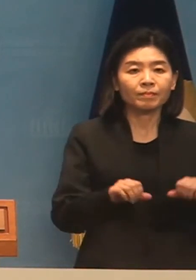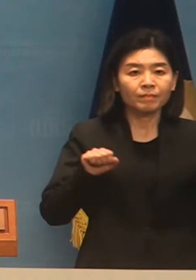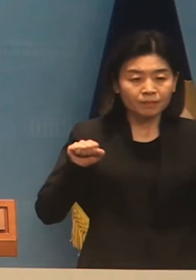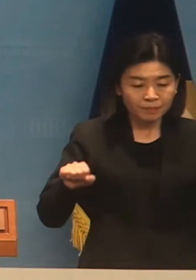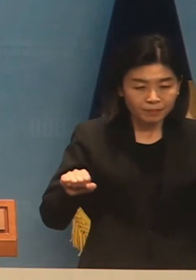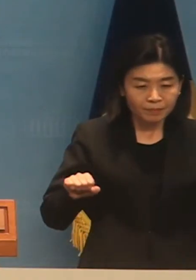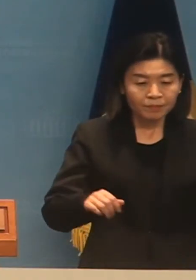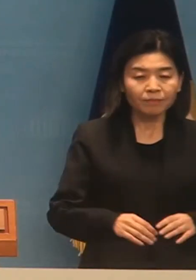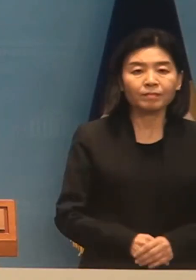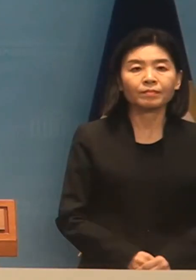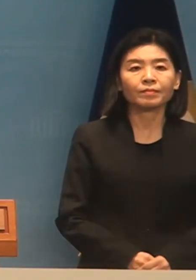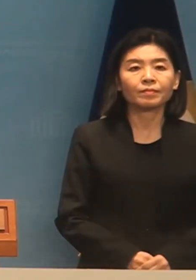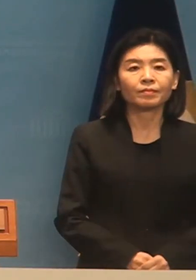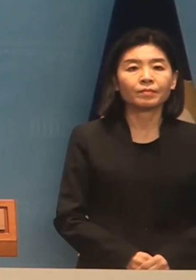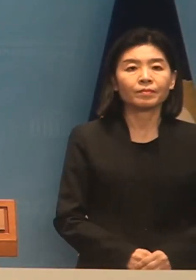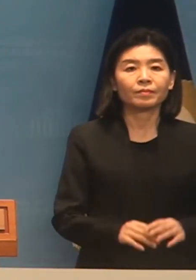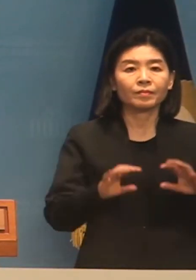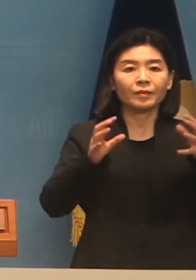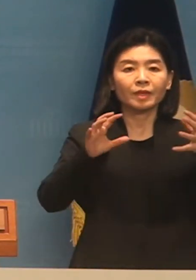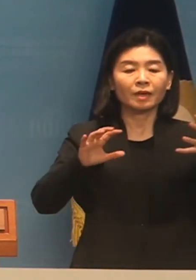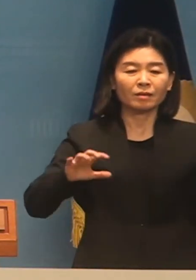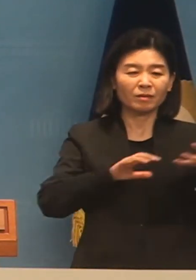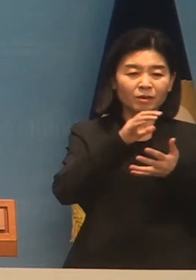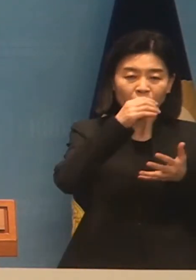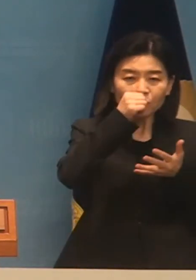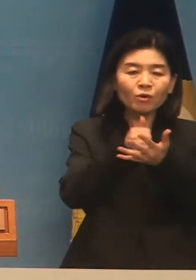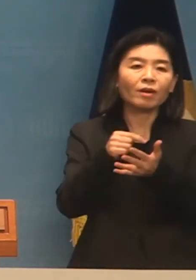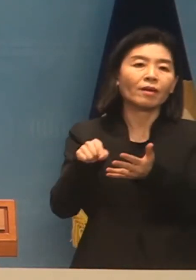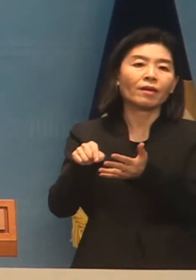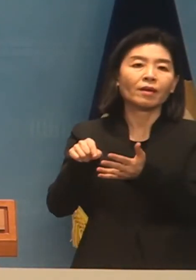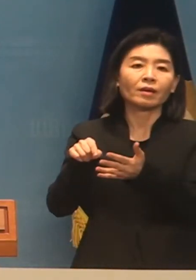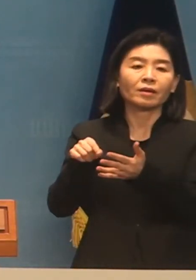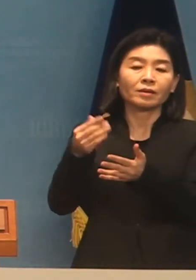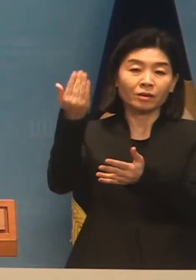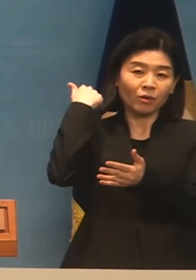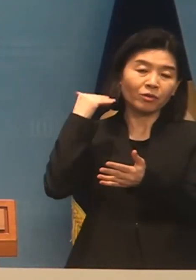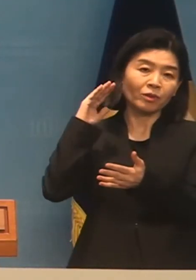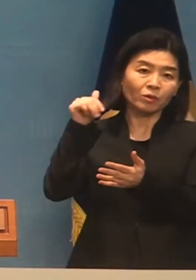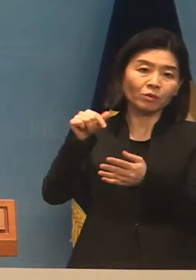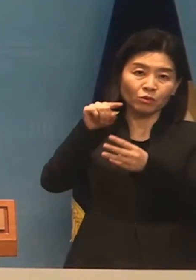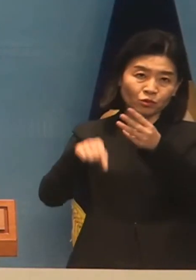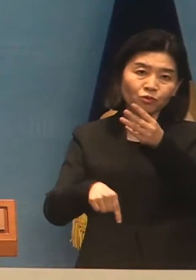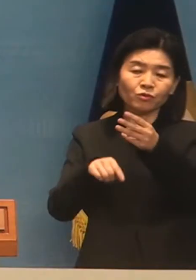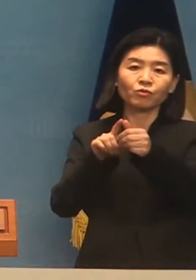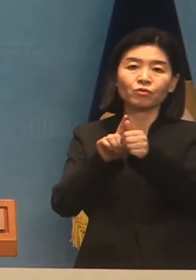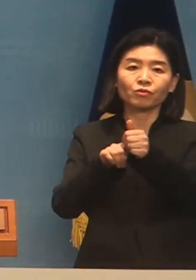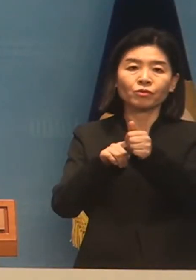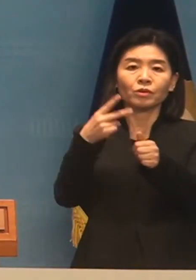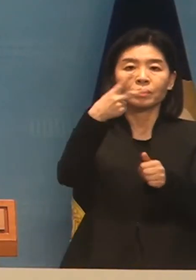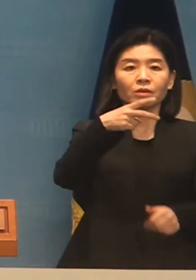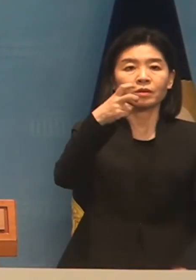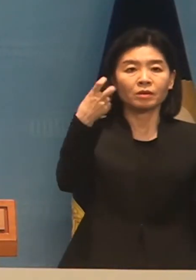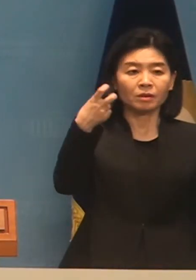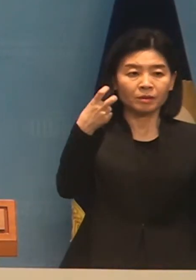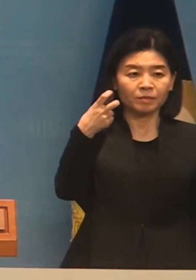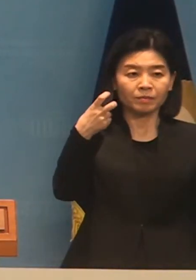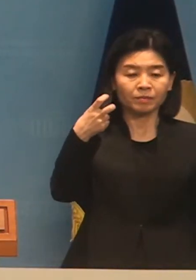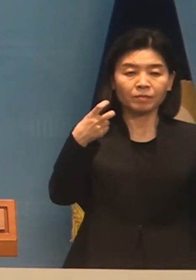안녕하십니까. 저는 지금은 내란 수계가 된 전 대통령 윤석열을